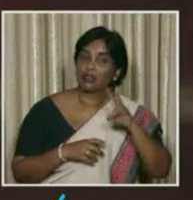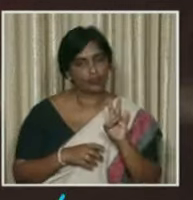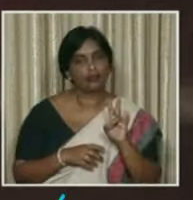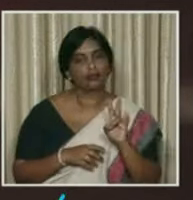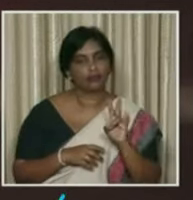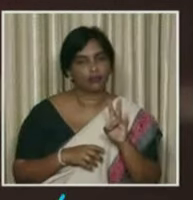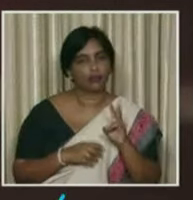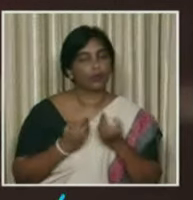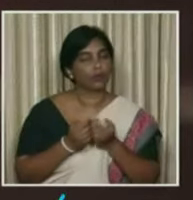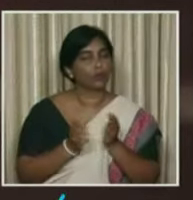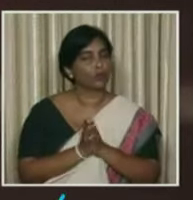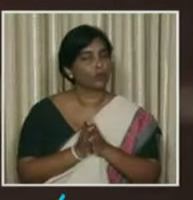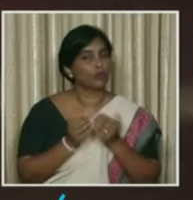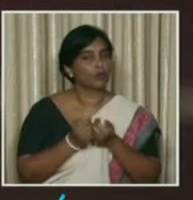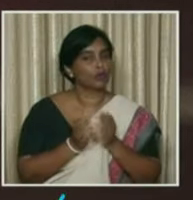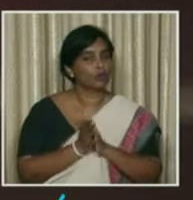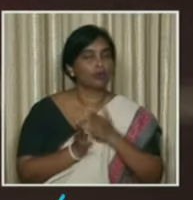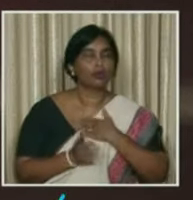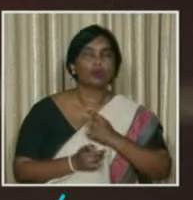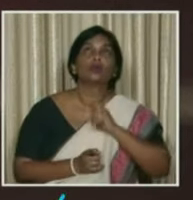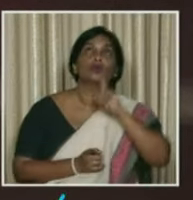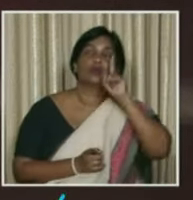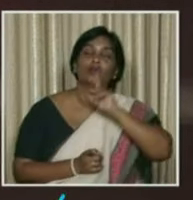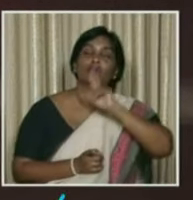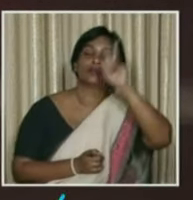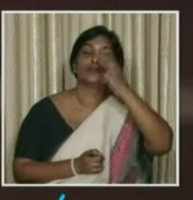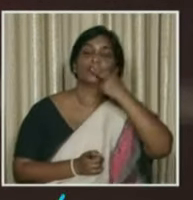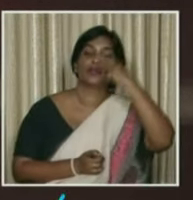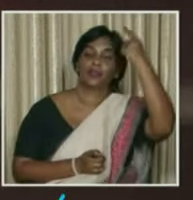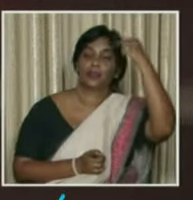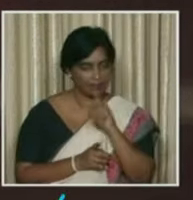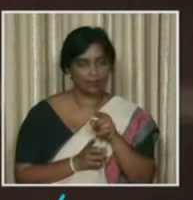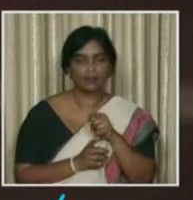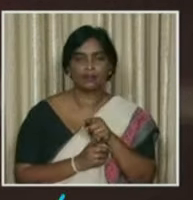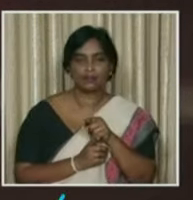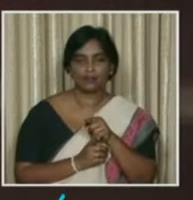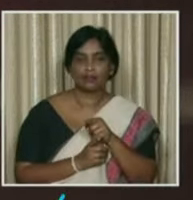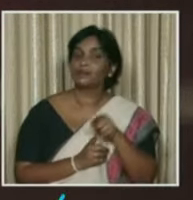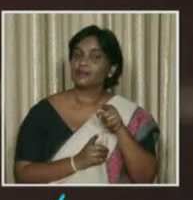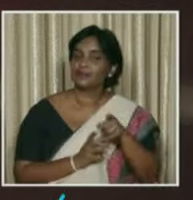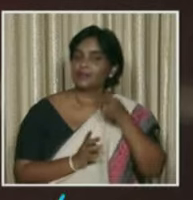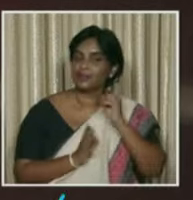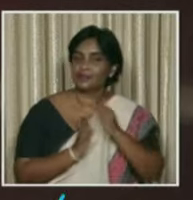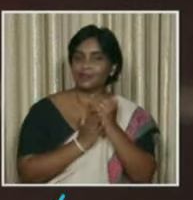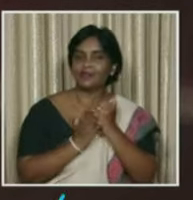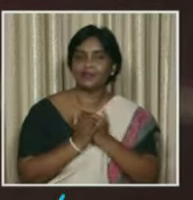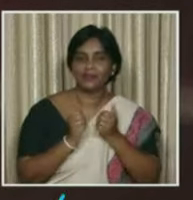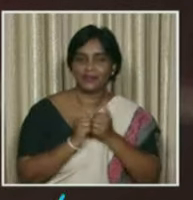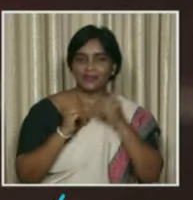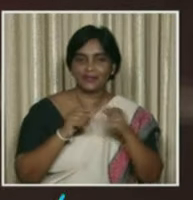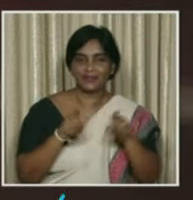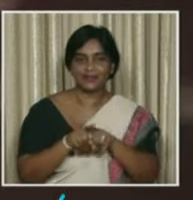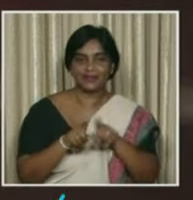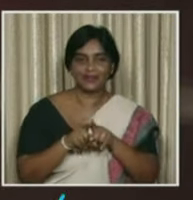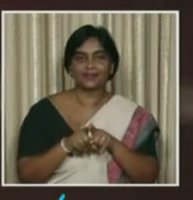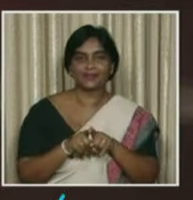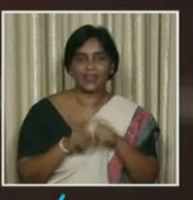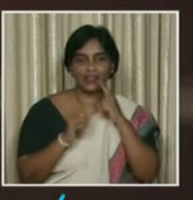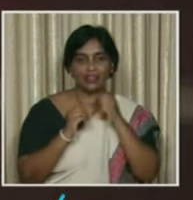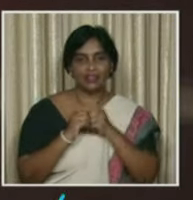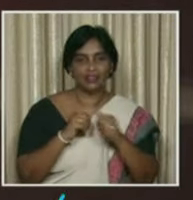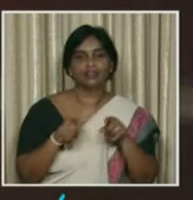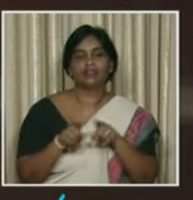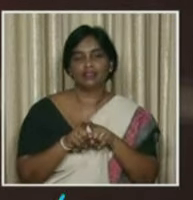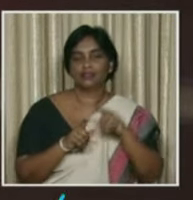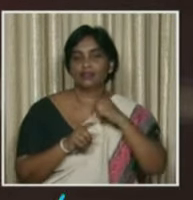225ම අමතමං විසින් උඩ බලාගෙන කෙල ගසා ගැනීමක් මේ සිද්ධ කරන්නේ මේ ස්ථාවර නියෝග සංශෝධනය කරලා හරි පියවර ගන්න